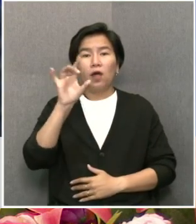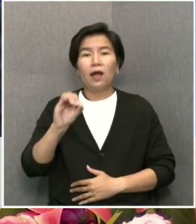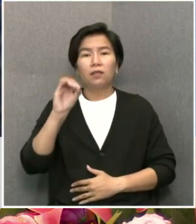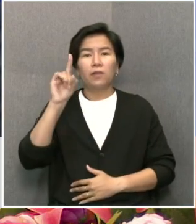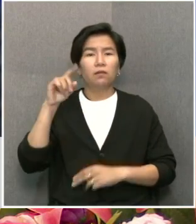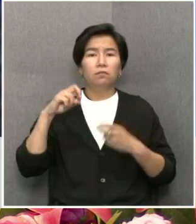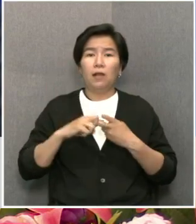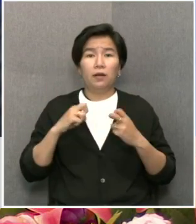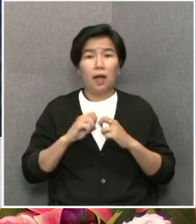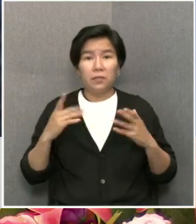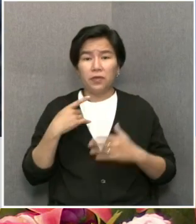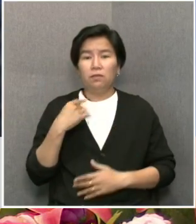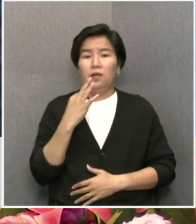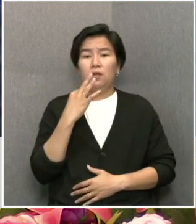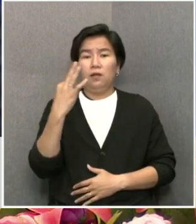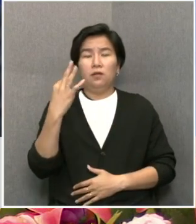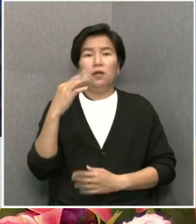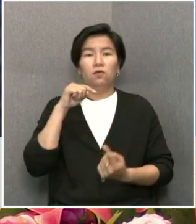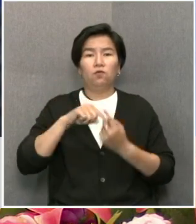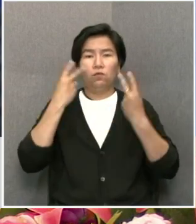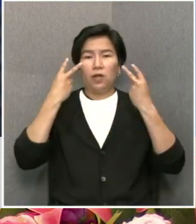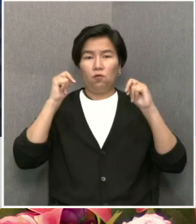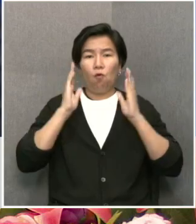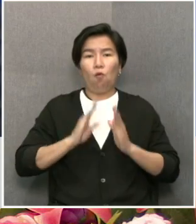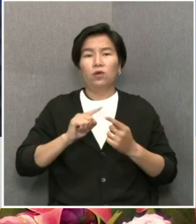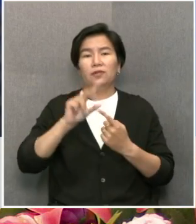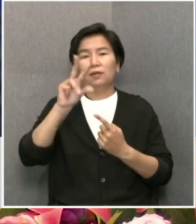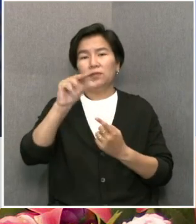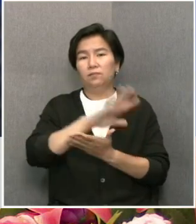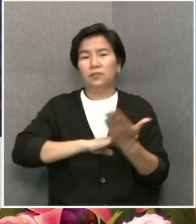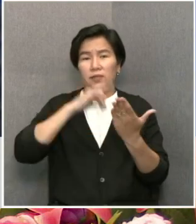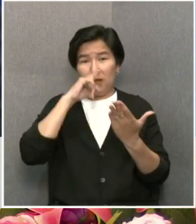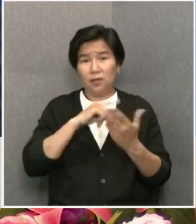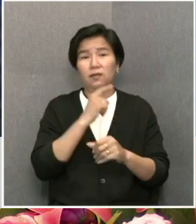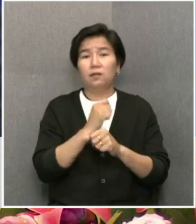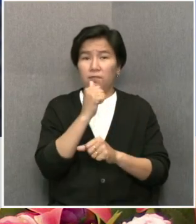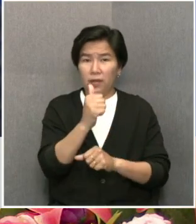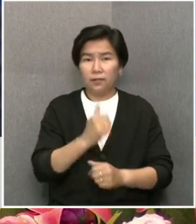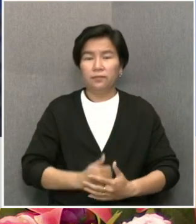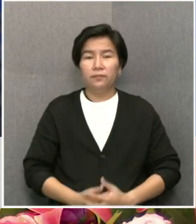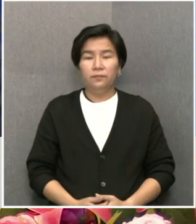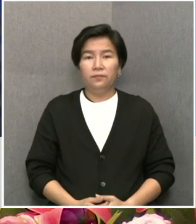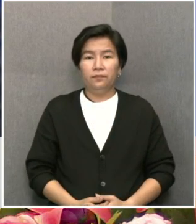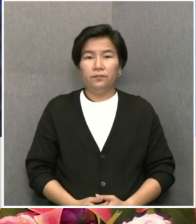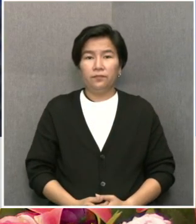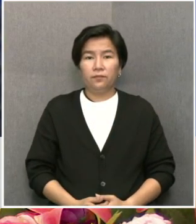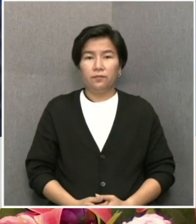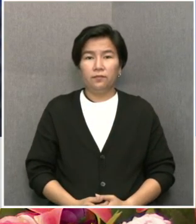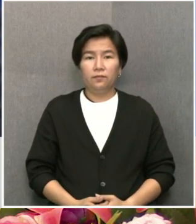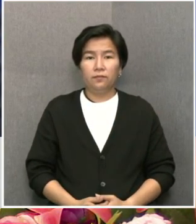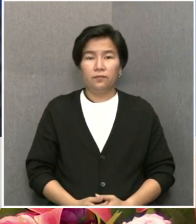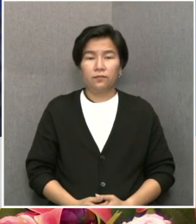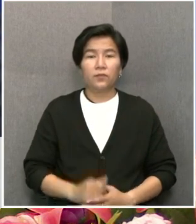การโหวตเลือกตนเองเป็นนายกรัฐมนตรีคนที่ 30ของประเทศไทยส่วนทางด้านนายสมชัยศรี